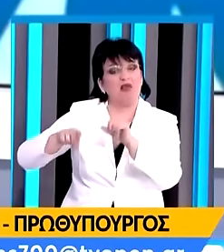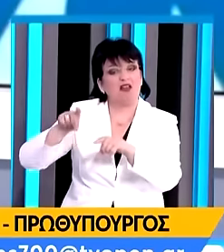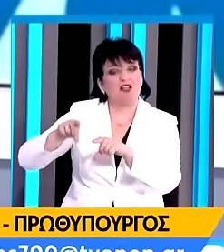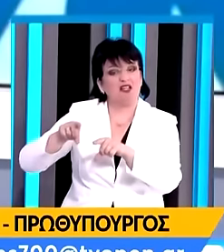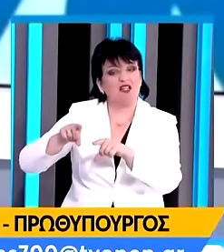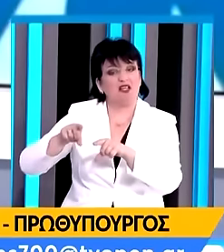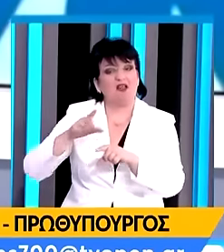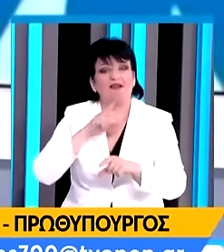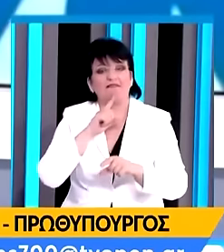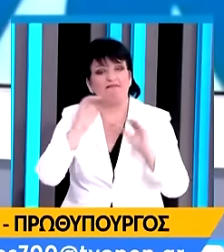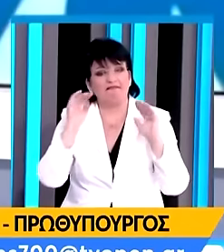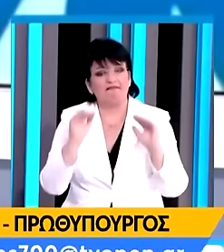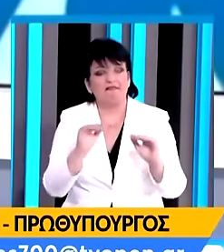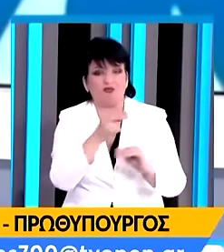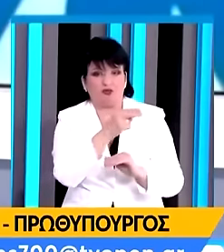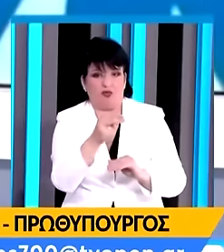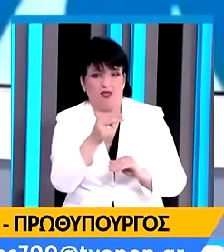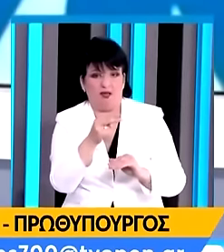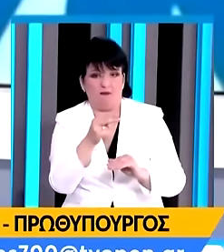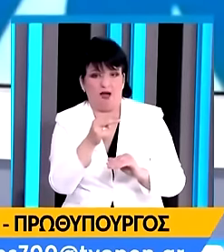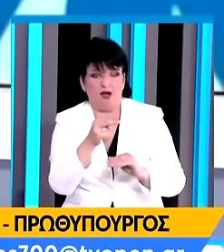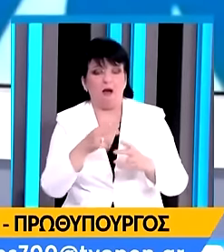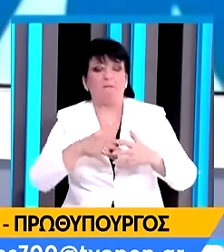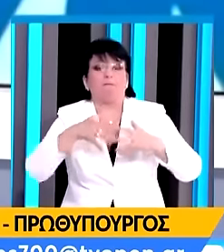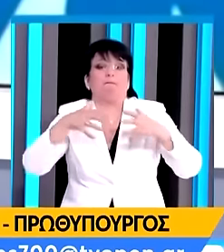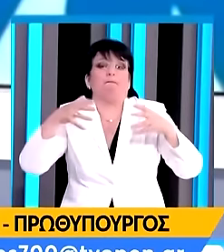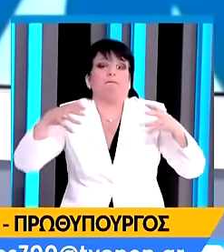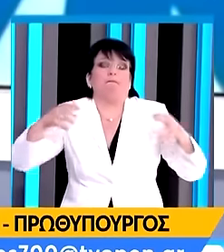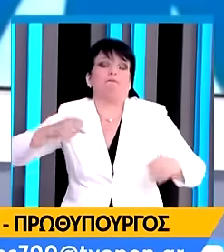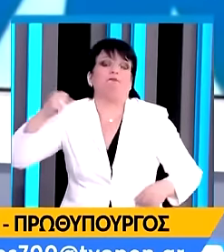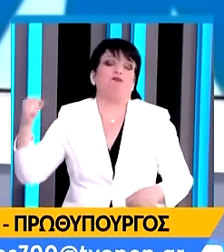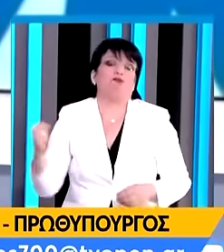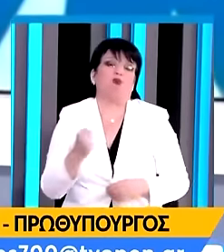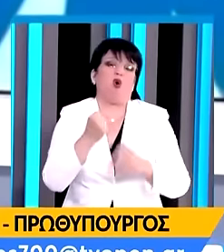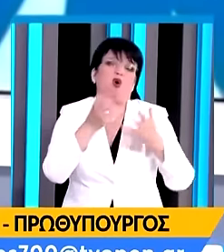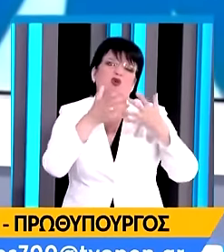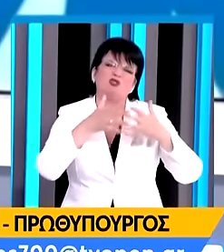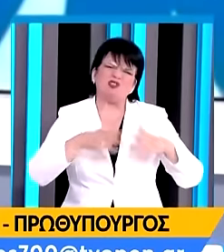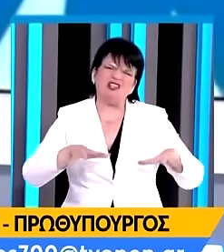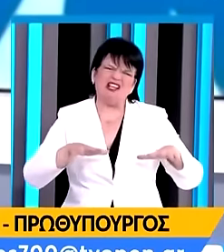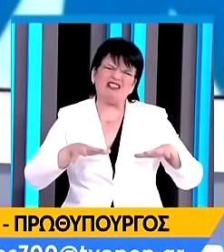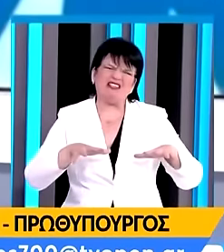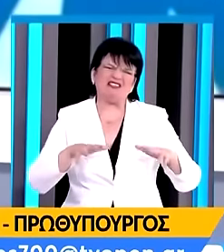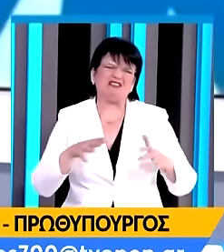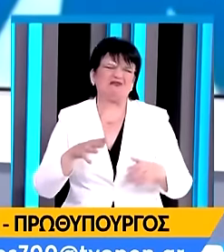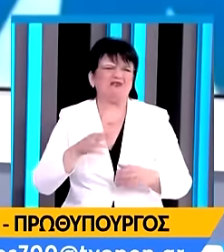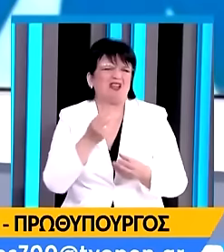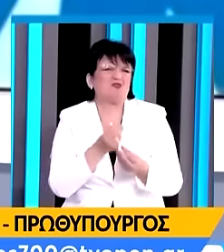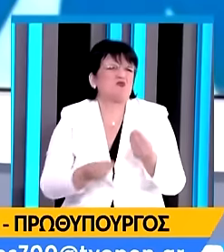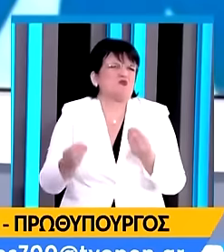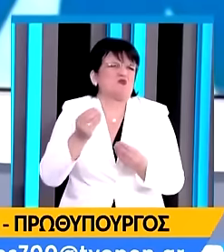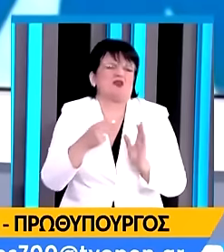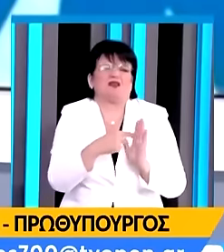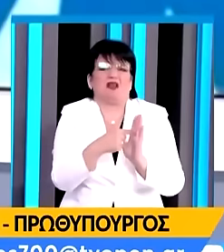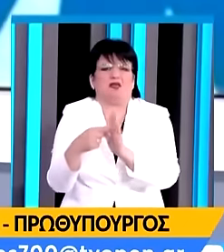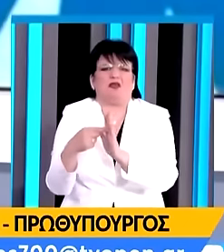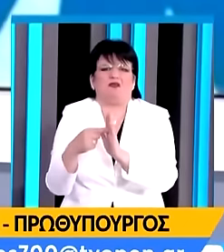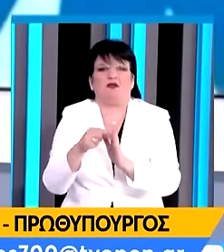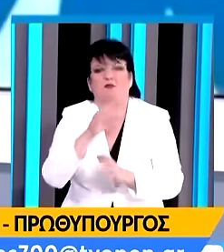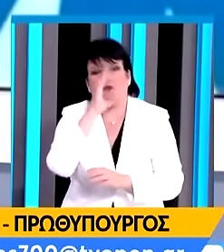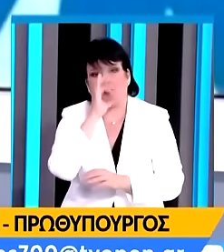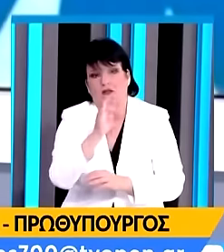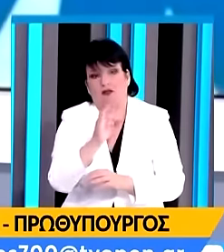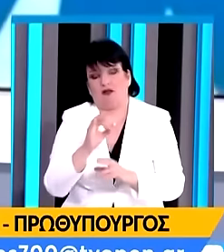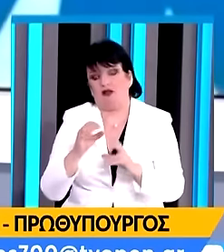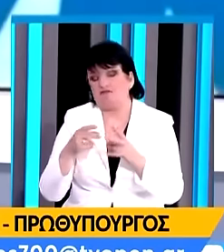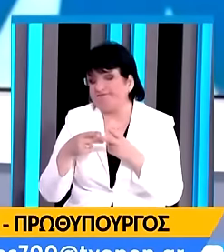ζήτημα αυτό εργαλοποιούν τον πόνο των συγγενών με έναν τρόπο ο οποίος πραγματικά είναι